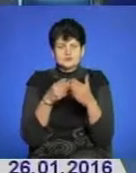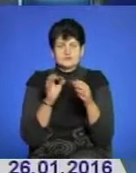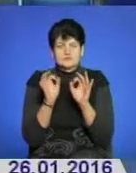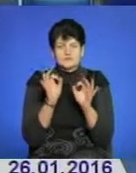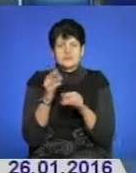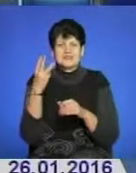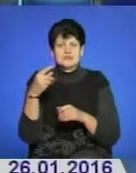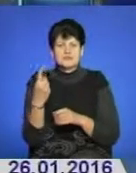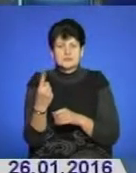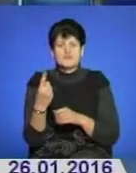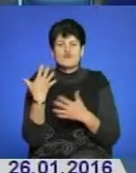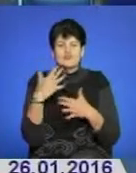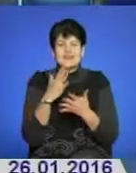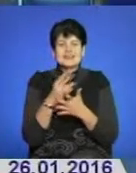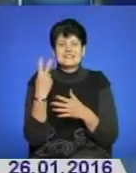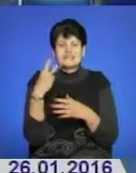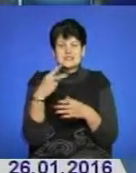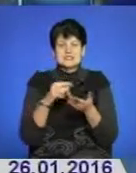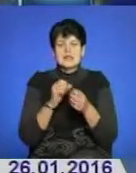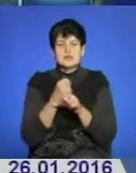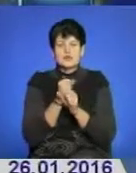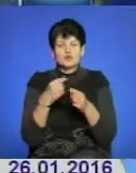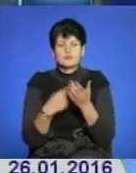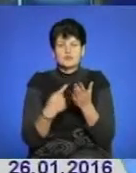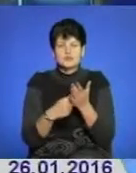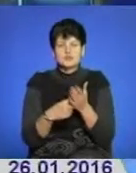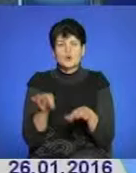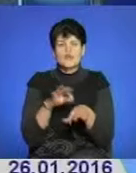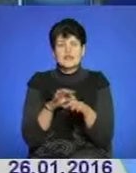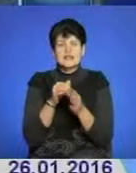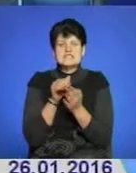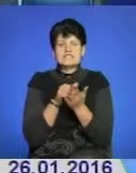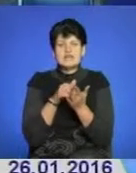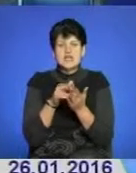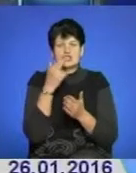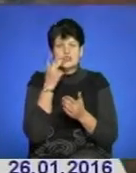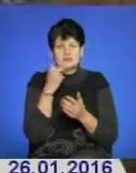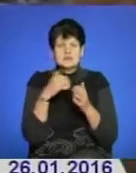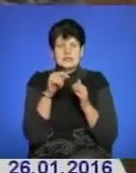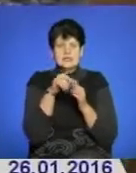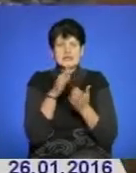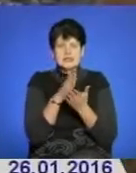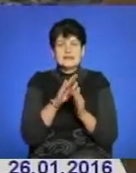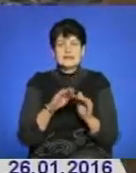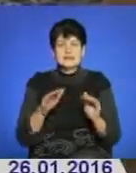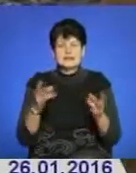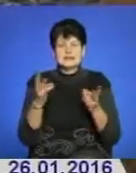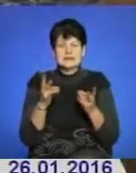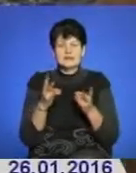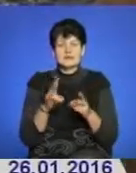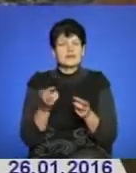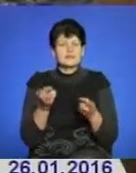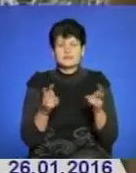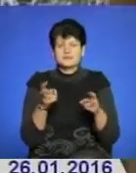випадки. І вже є 20 лабораторно підтверджених хворих на свинячий грип. Серед них і діти. Треба уникати